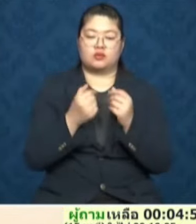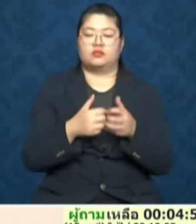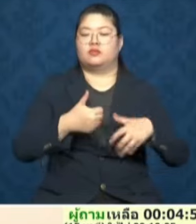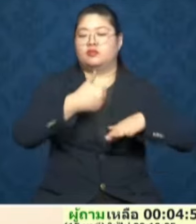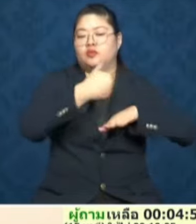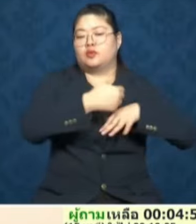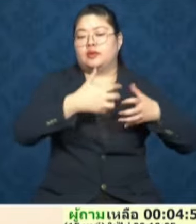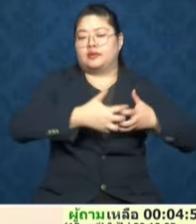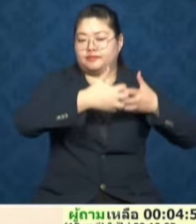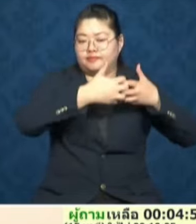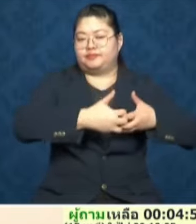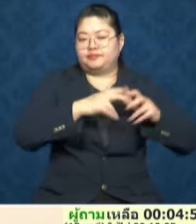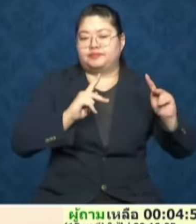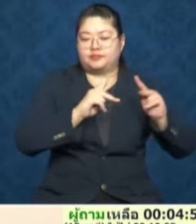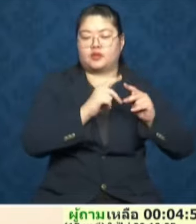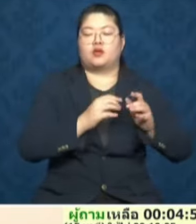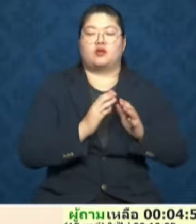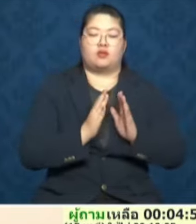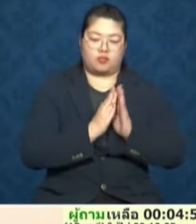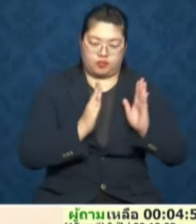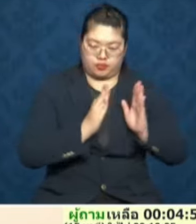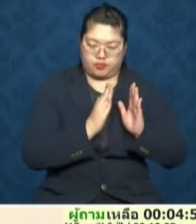ากรรมและคุณรมธรรมกับรษรัครับ